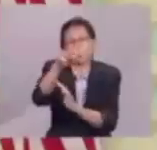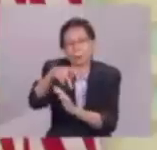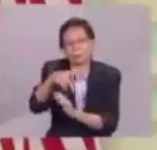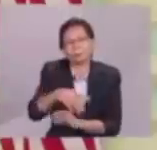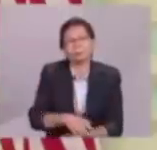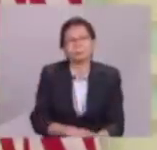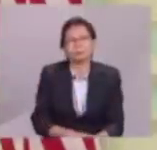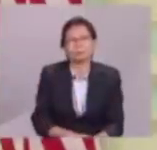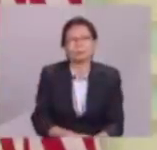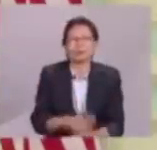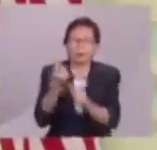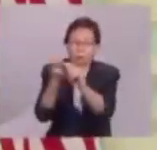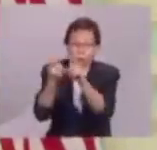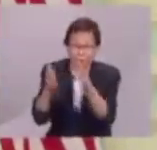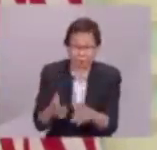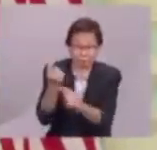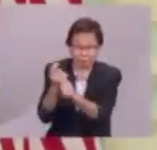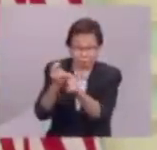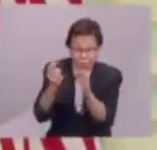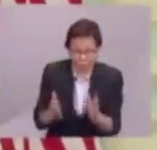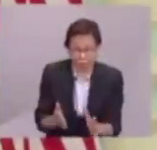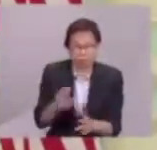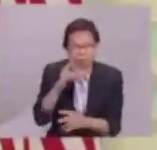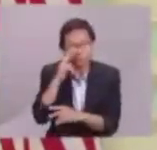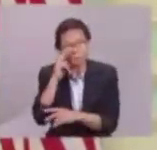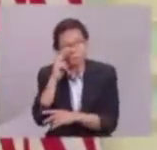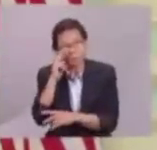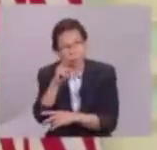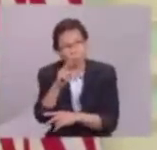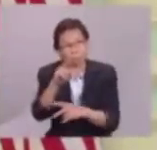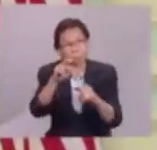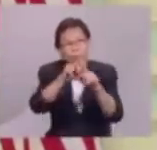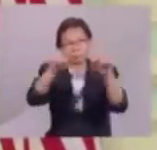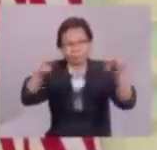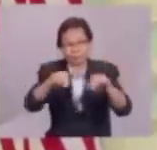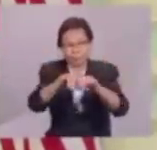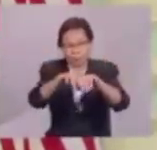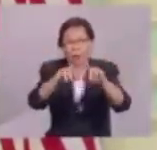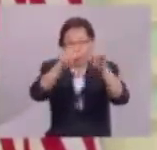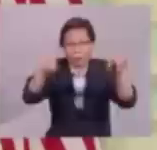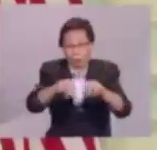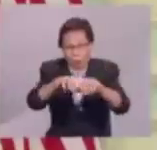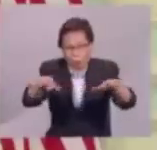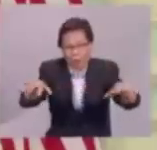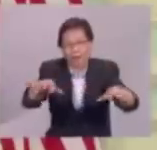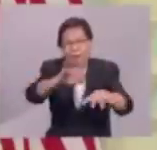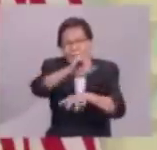bolehlah kontraktor-kontraktor ini melihat di laman web Kementerian